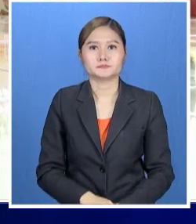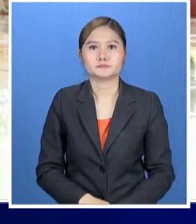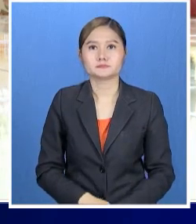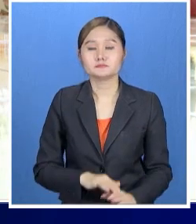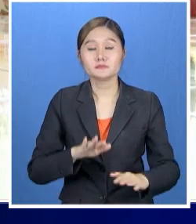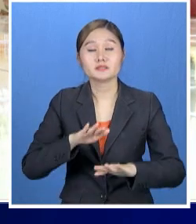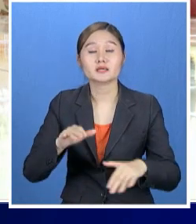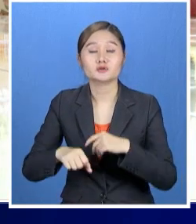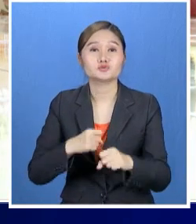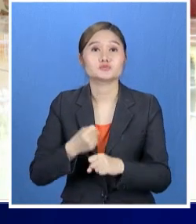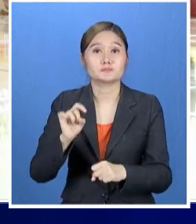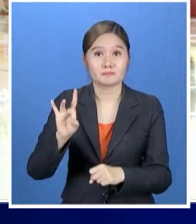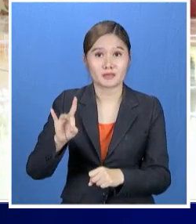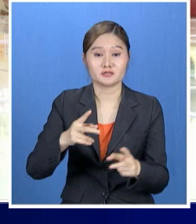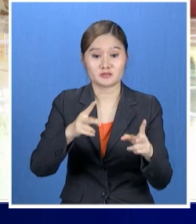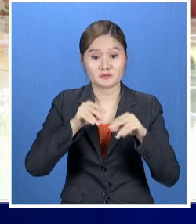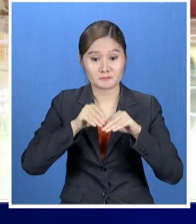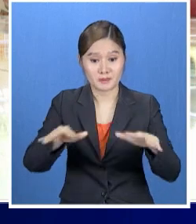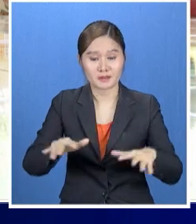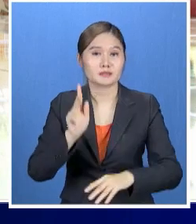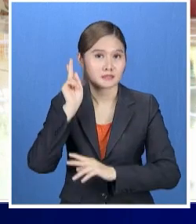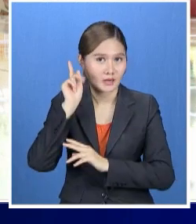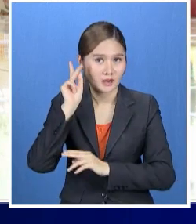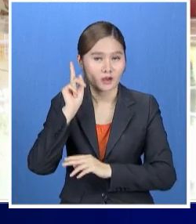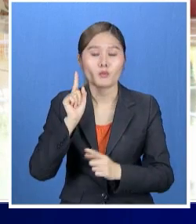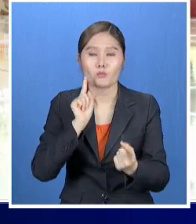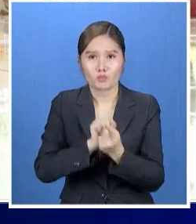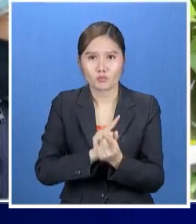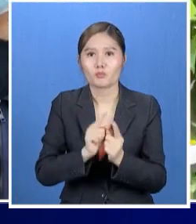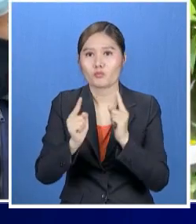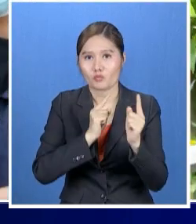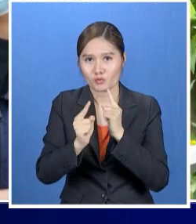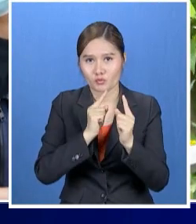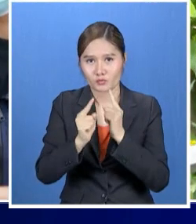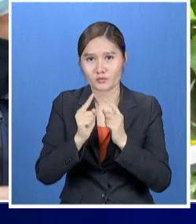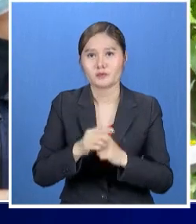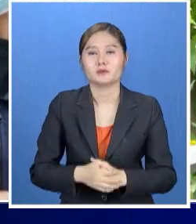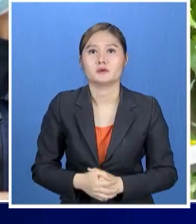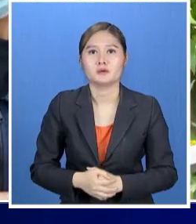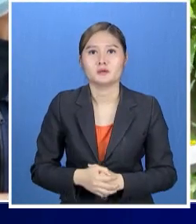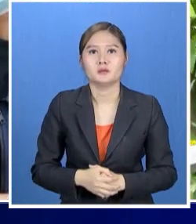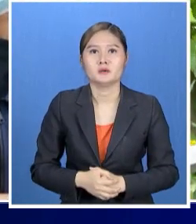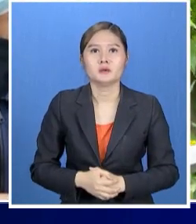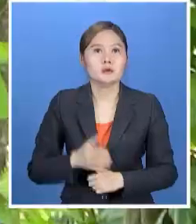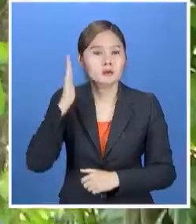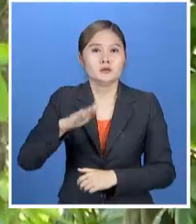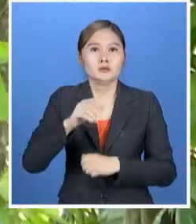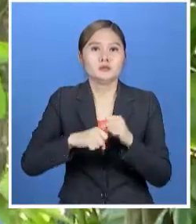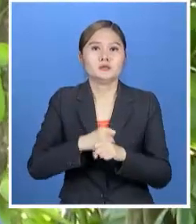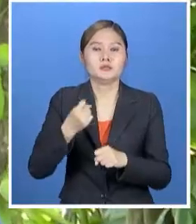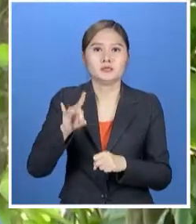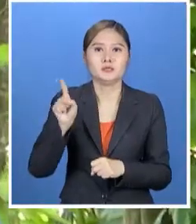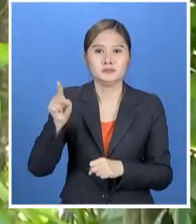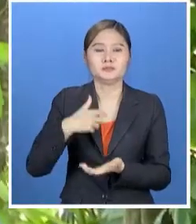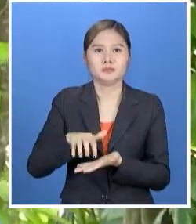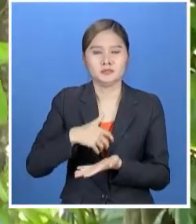หนุ่มวัย18ปีซึ่งเป็นคนโพสต์เนี่ยทีมข่าวเราก็ได้เจอได้พูดคุยนะผ่านทางวิดีโอคอลหนุ่มวัย18ปีเนี่ยบอกกับที